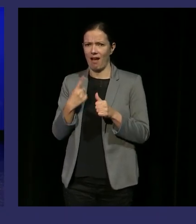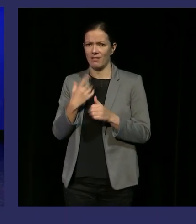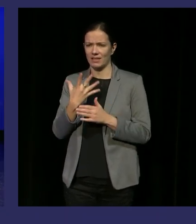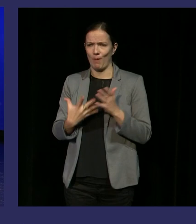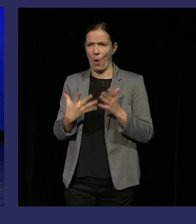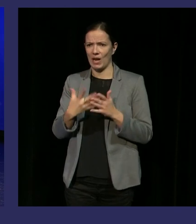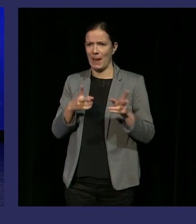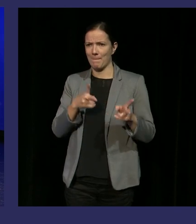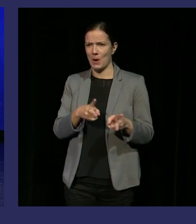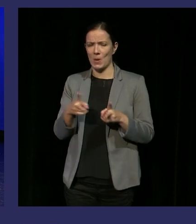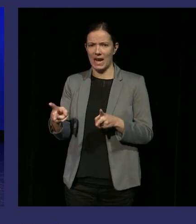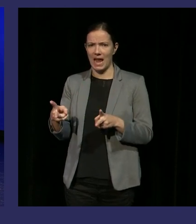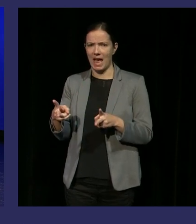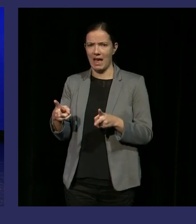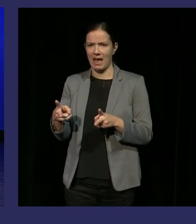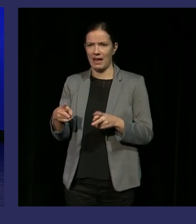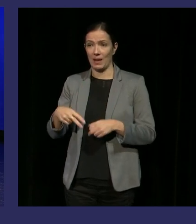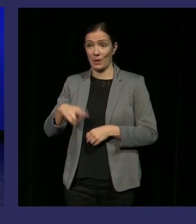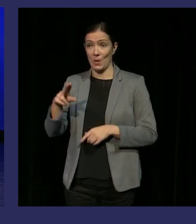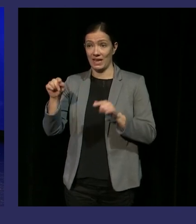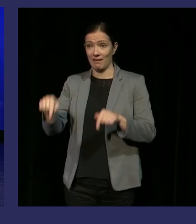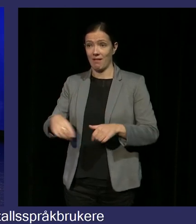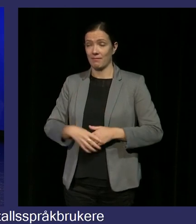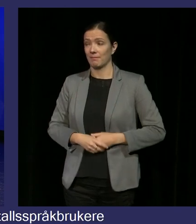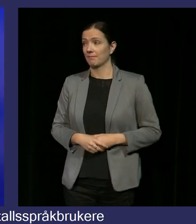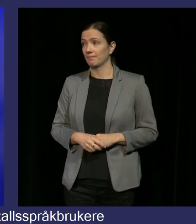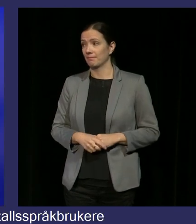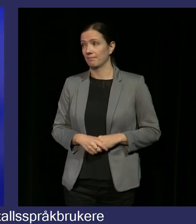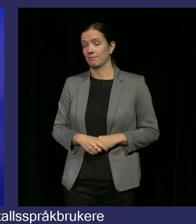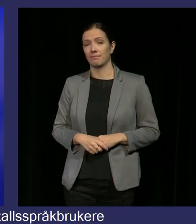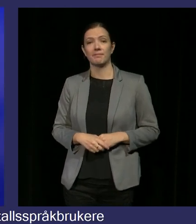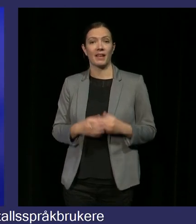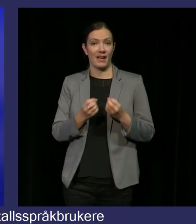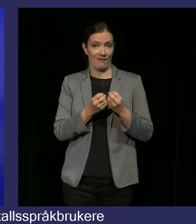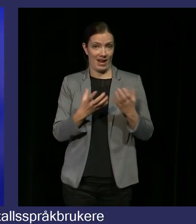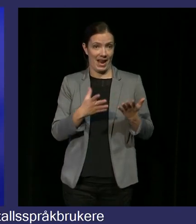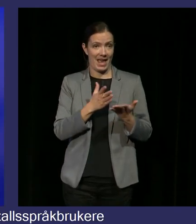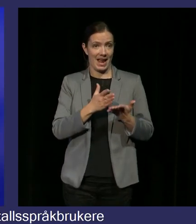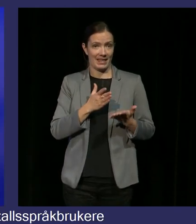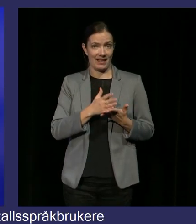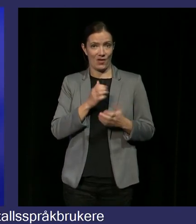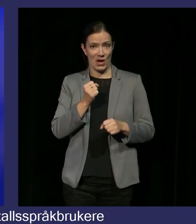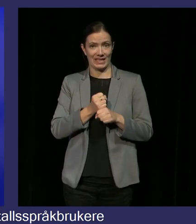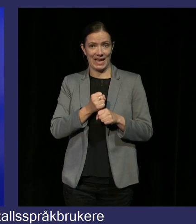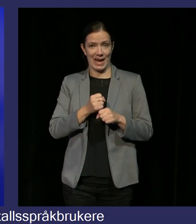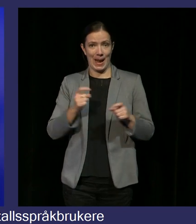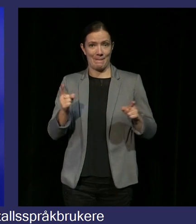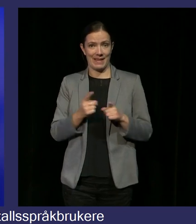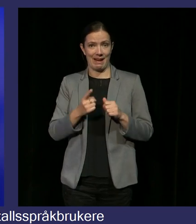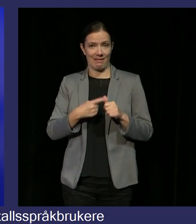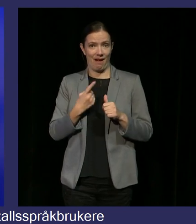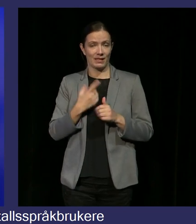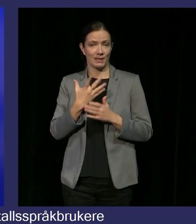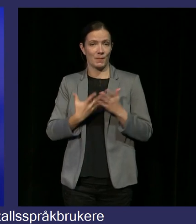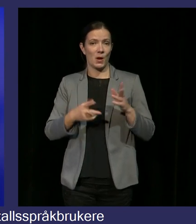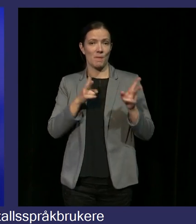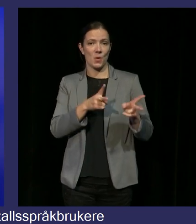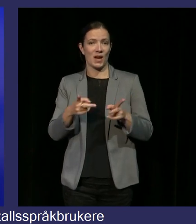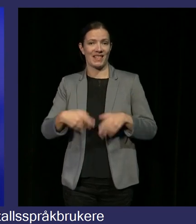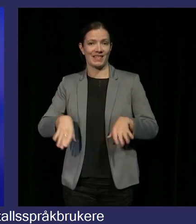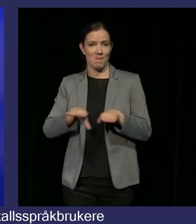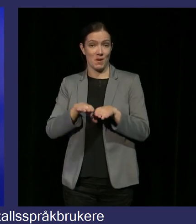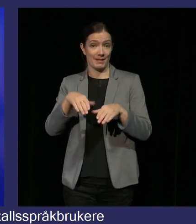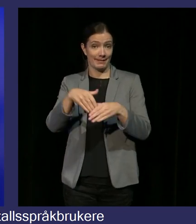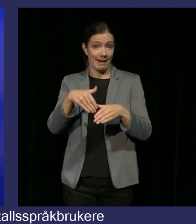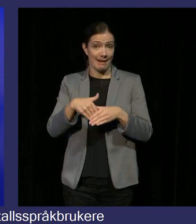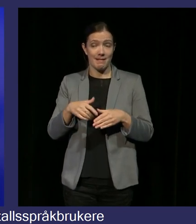mindretalsspråklige brukere i Norge i dag? Altså, det er flere rettigheter for å sikre mindretalsspråkbrukere demokratisk